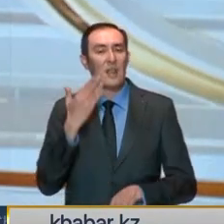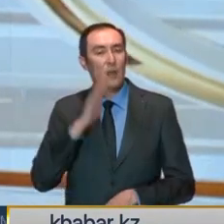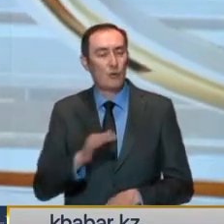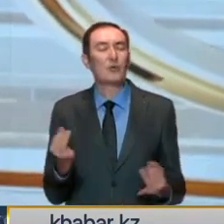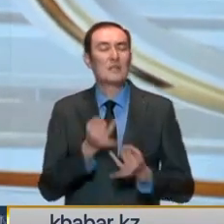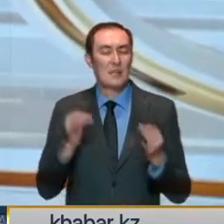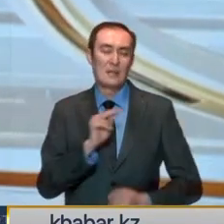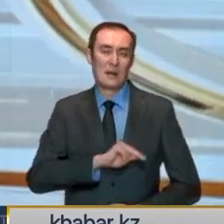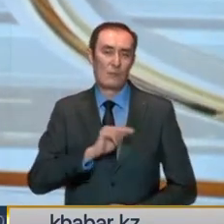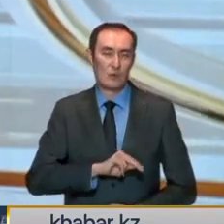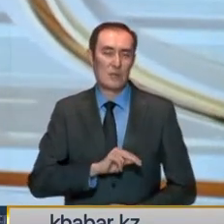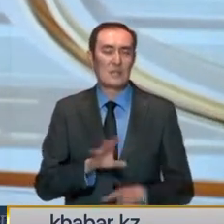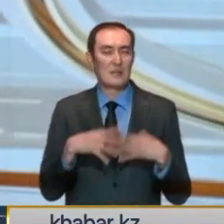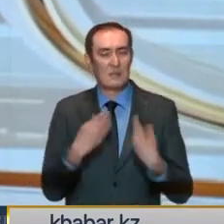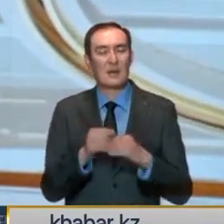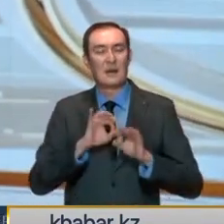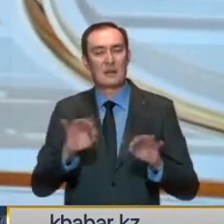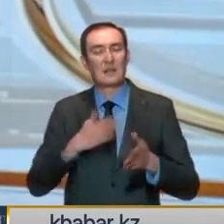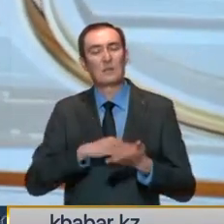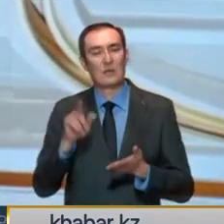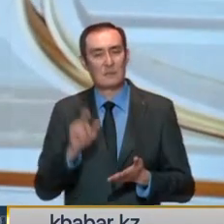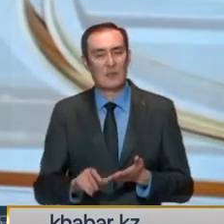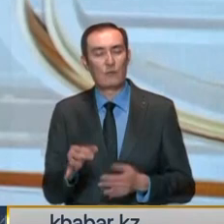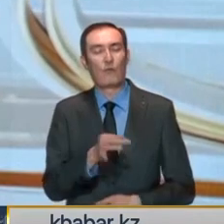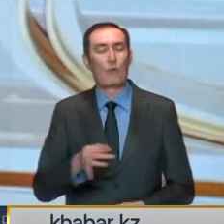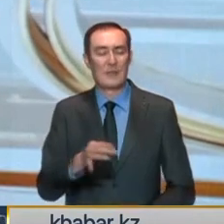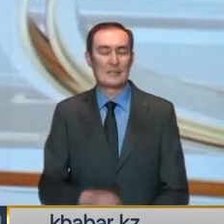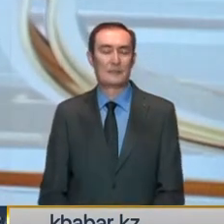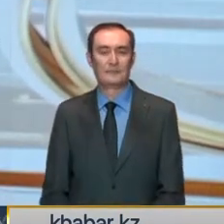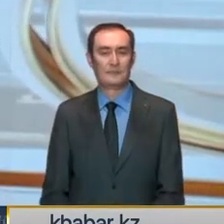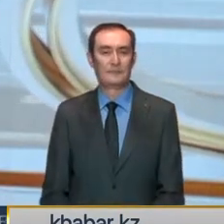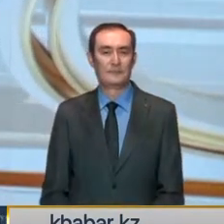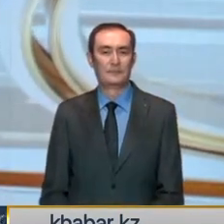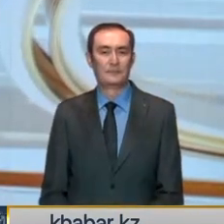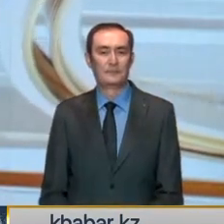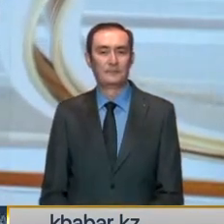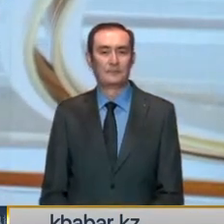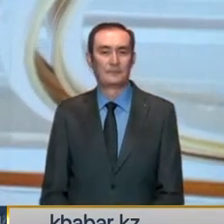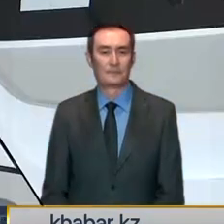но интересной работе Уразбаевы рассказали нашему корреспонденту в регионе Катерине Попковой.